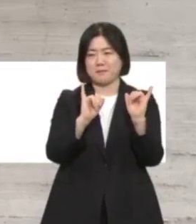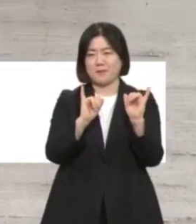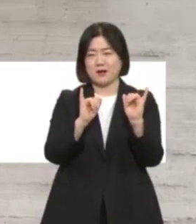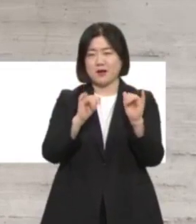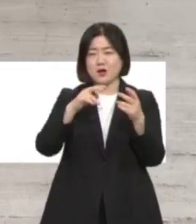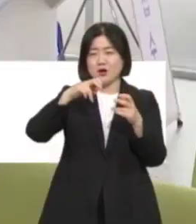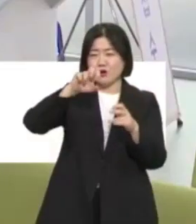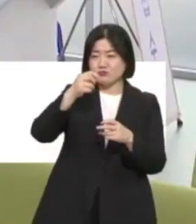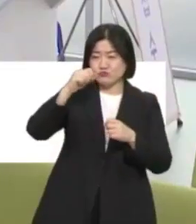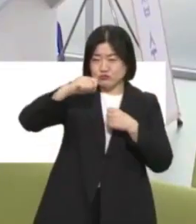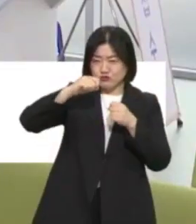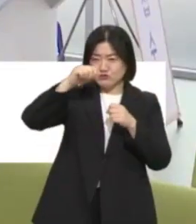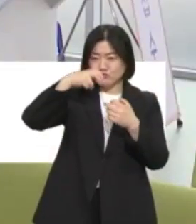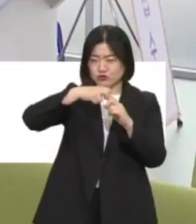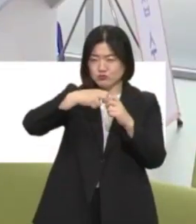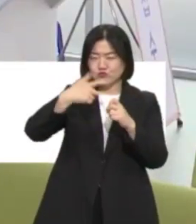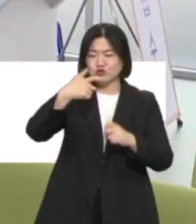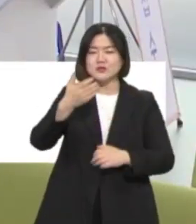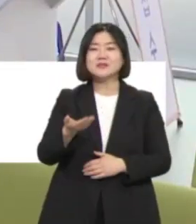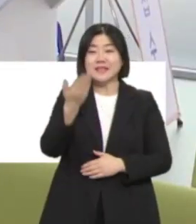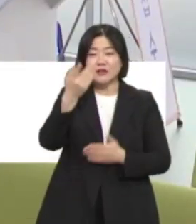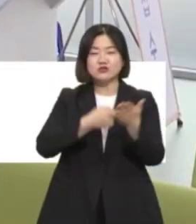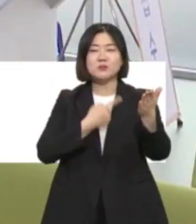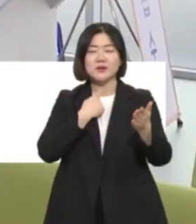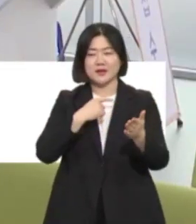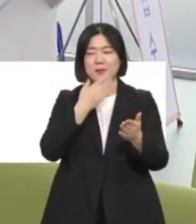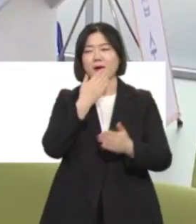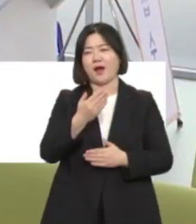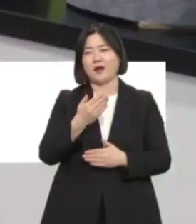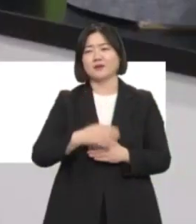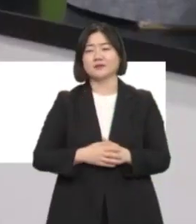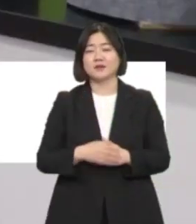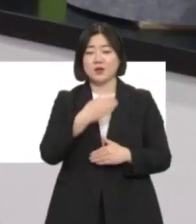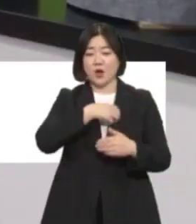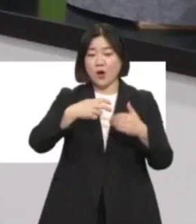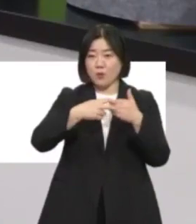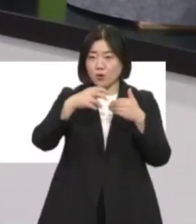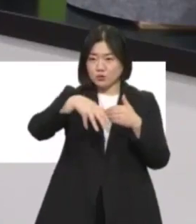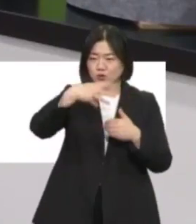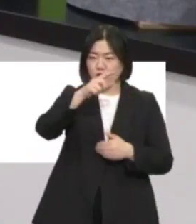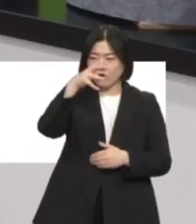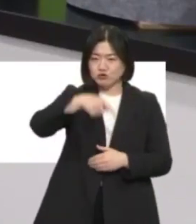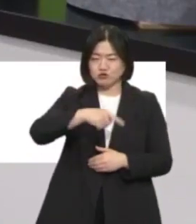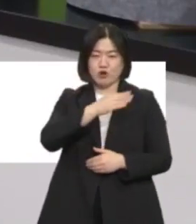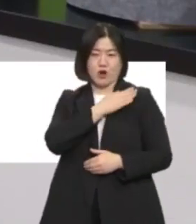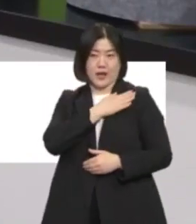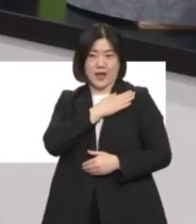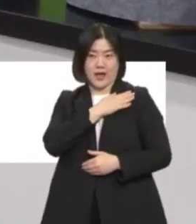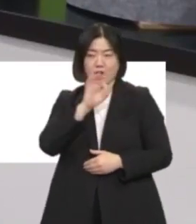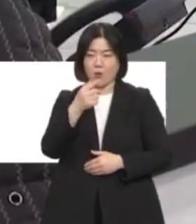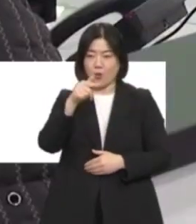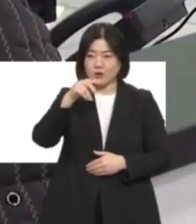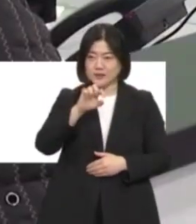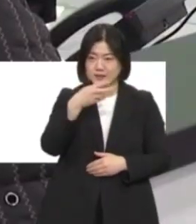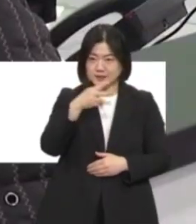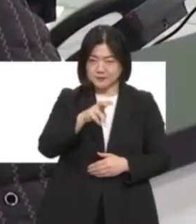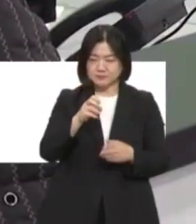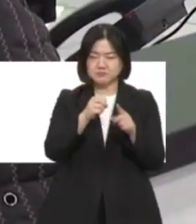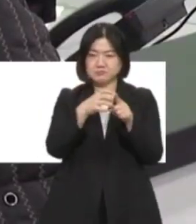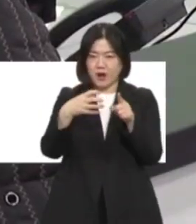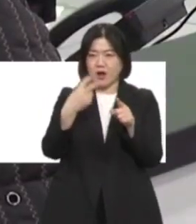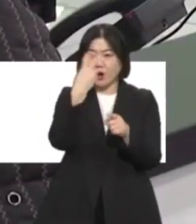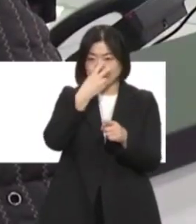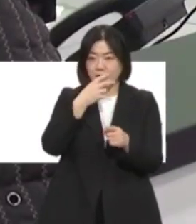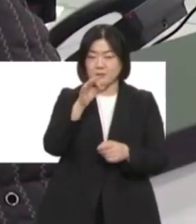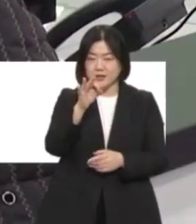무릎 인공관절 수술은 만 60세 이상이면 가능합니다. 보건소는 척추 어깨 요실금, 전립선 비대증 등에 대한